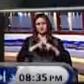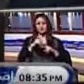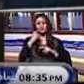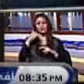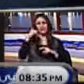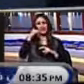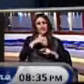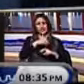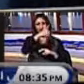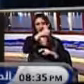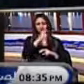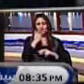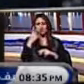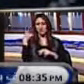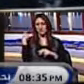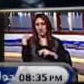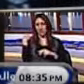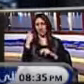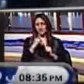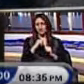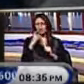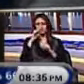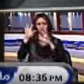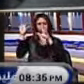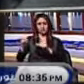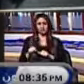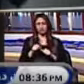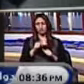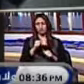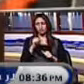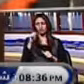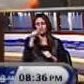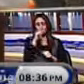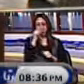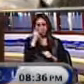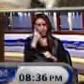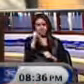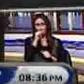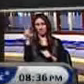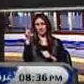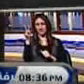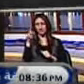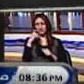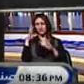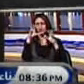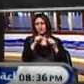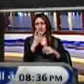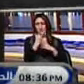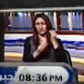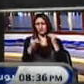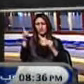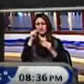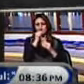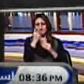لنا رؤى. تمام، يبقى هم تعاونوا معانا جامد جدا وتعبوا معانا جدا، لانهم 72 ساعة